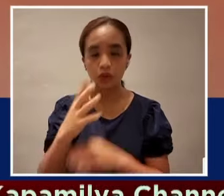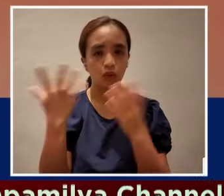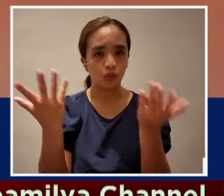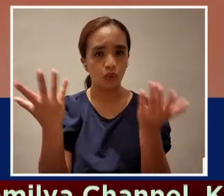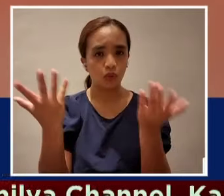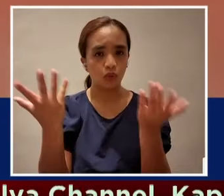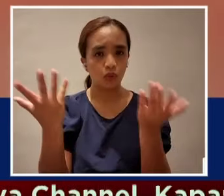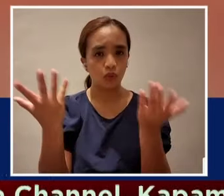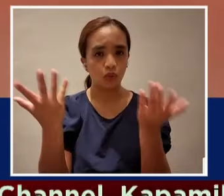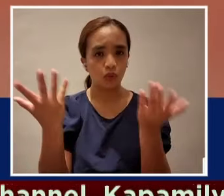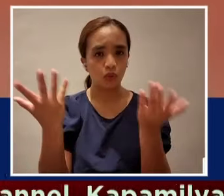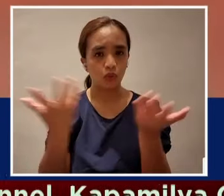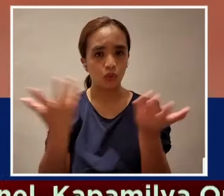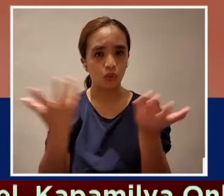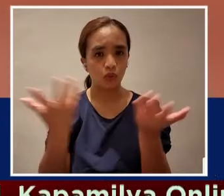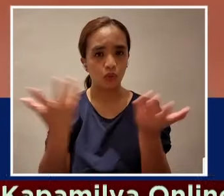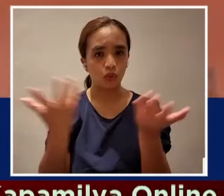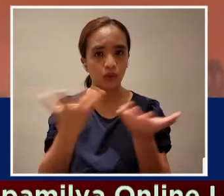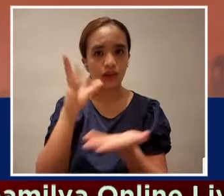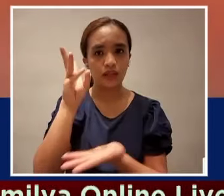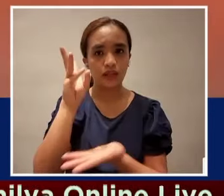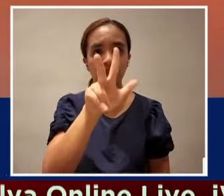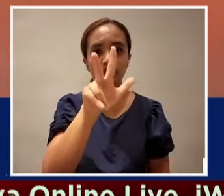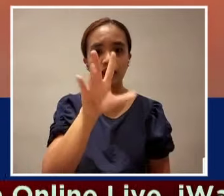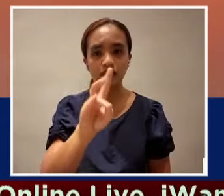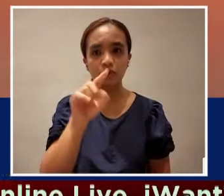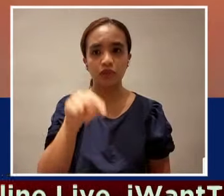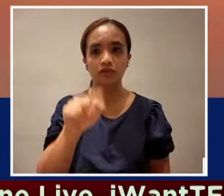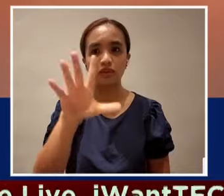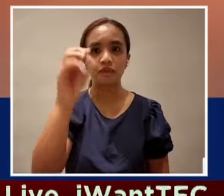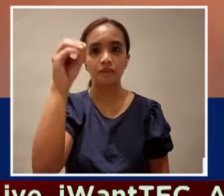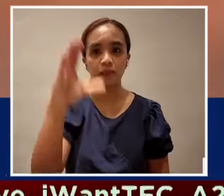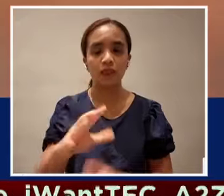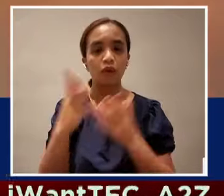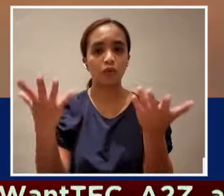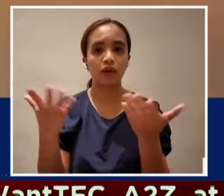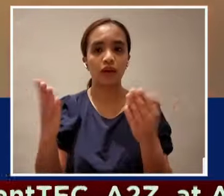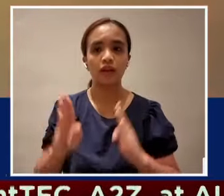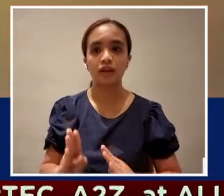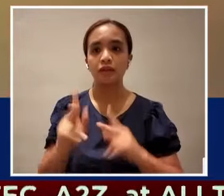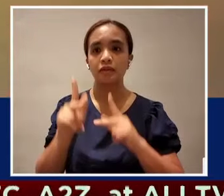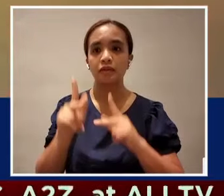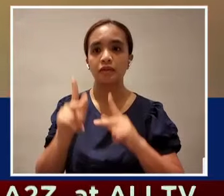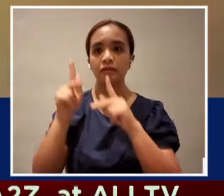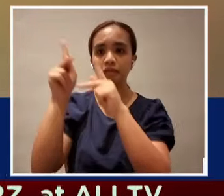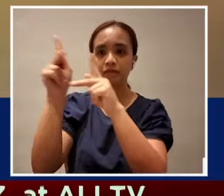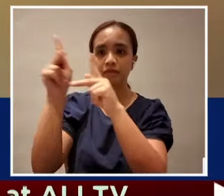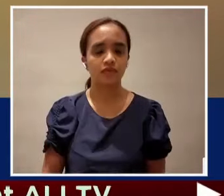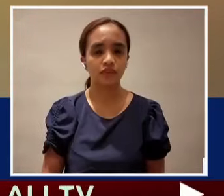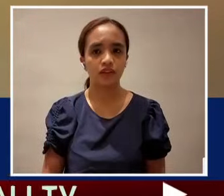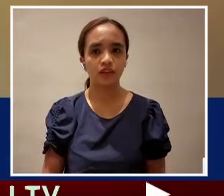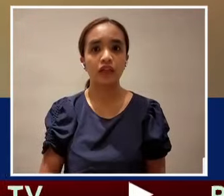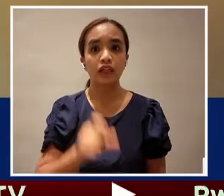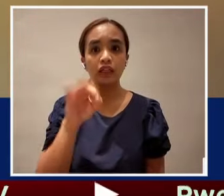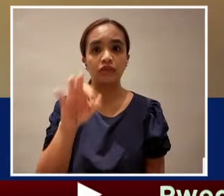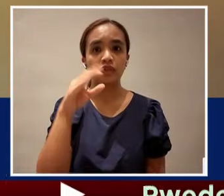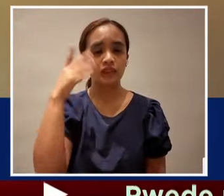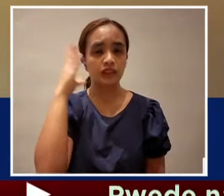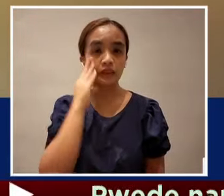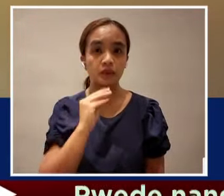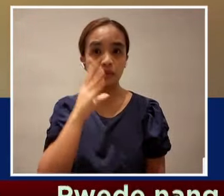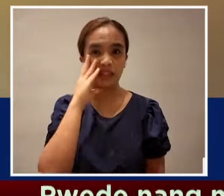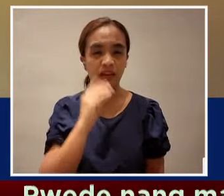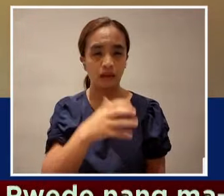Cavite City at 37.5 degrees Celsius naman sa Malaybalay City sa Bukidnon. Kung naramdamang init naman ang